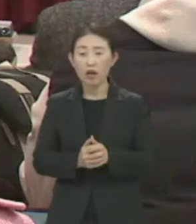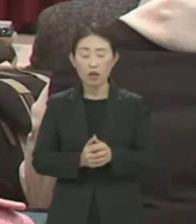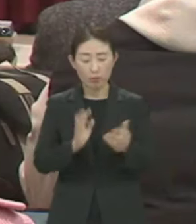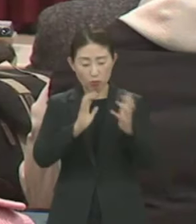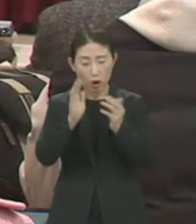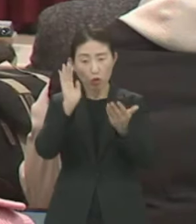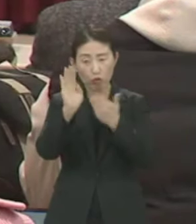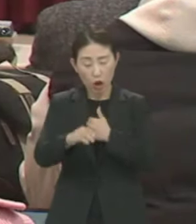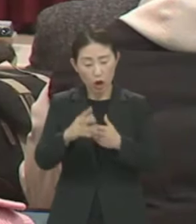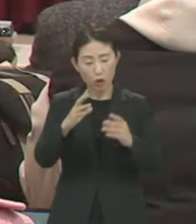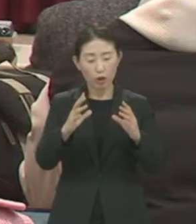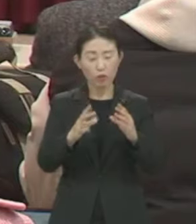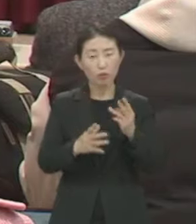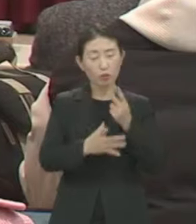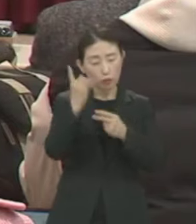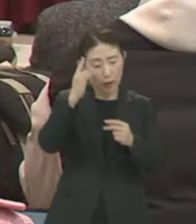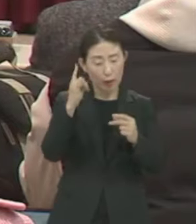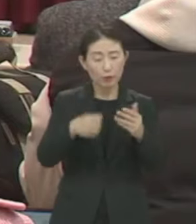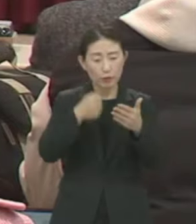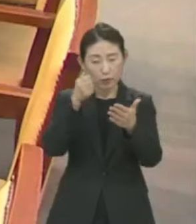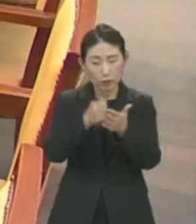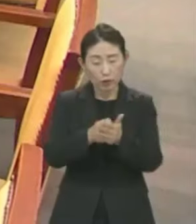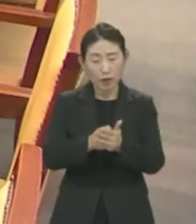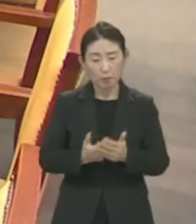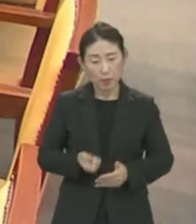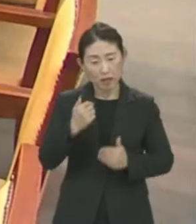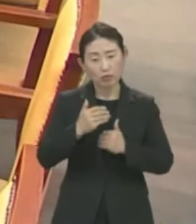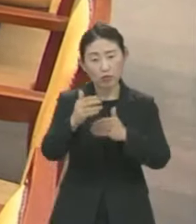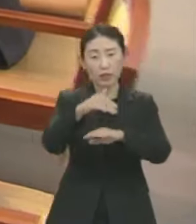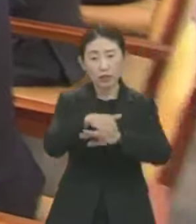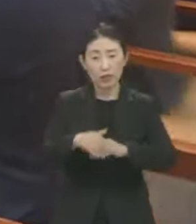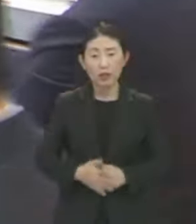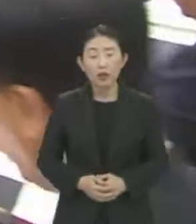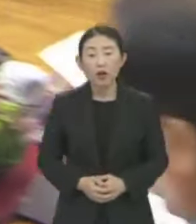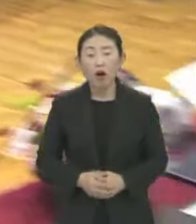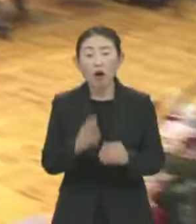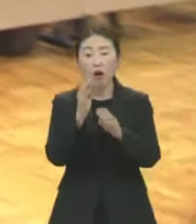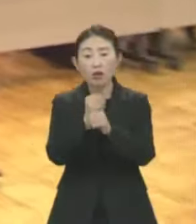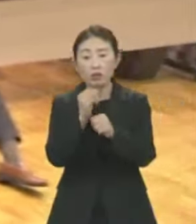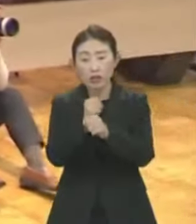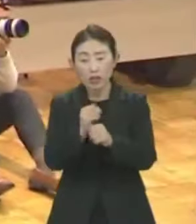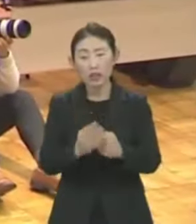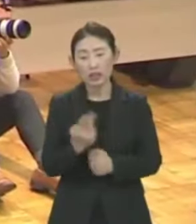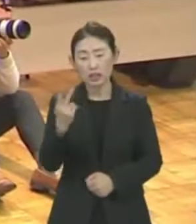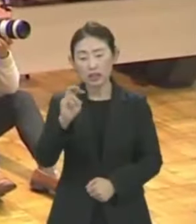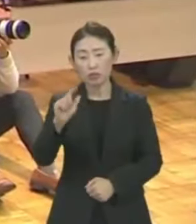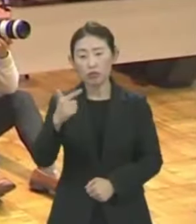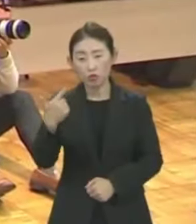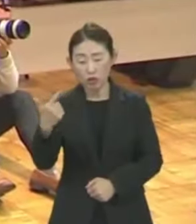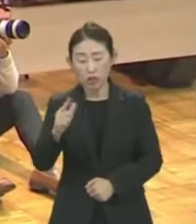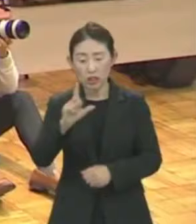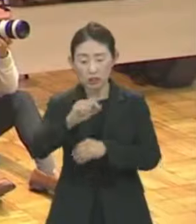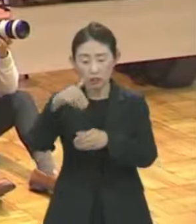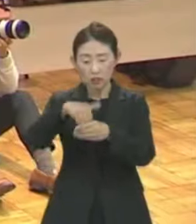확정하고 통합에 속도를 내겠다는 계획입니다. 목표로 하는 통합 시기는 오는 2026년